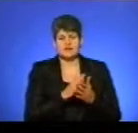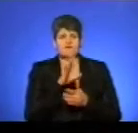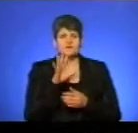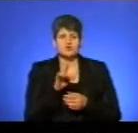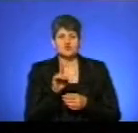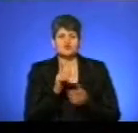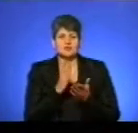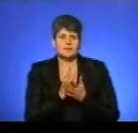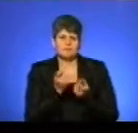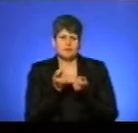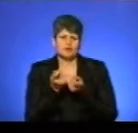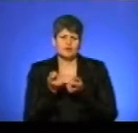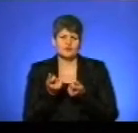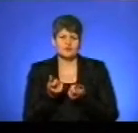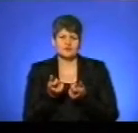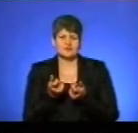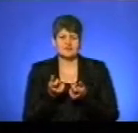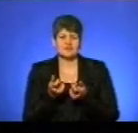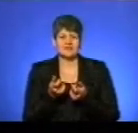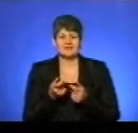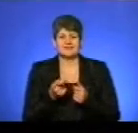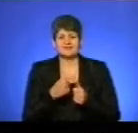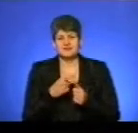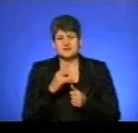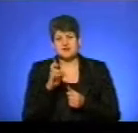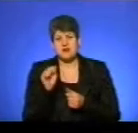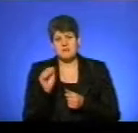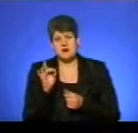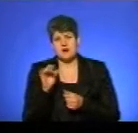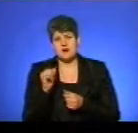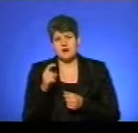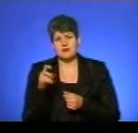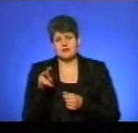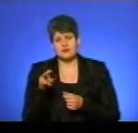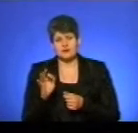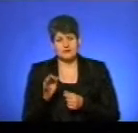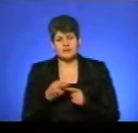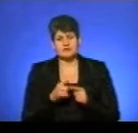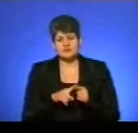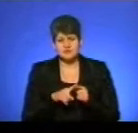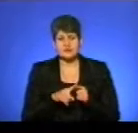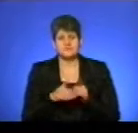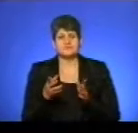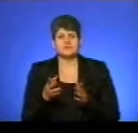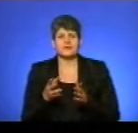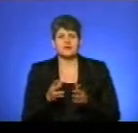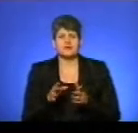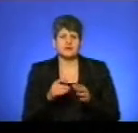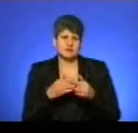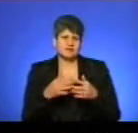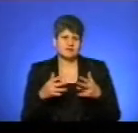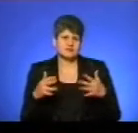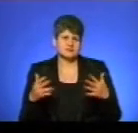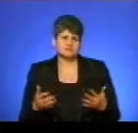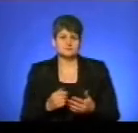є потрошки, то ми назвали його відділ барахло. І п'яте – це канцелярія, там ручки, олівці, старачки і